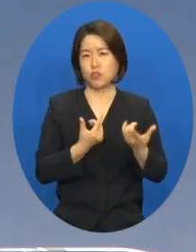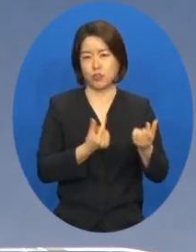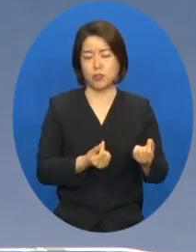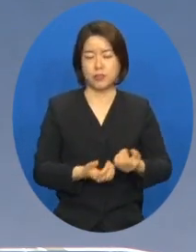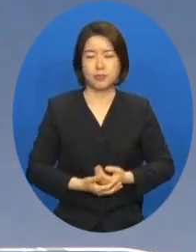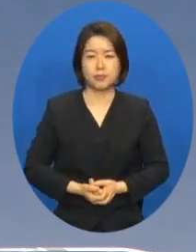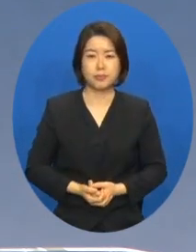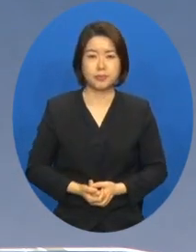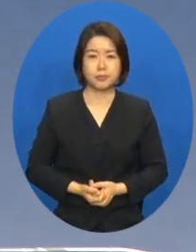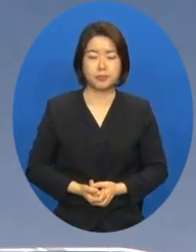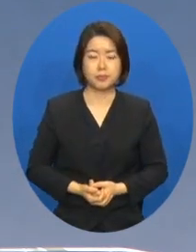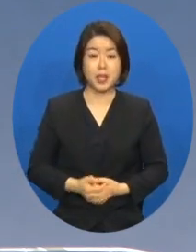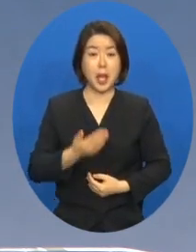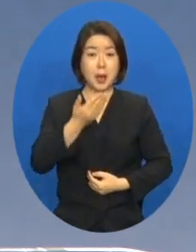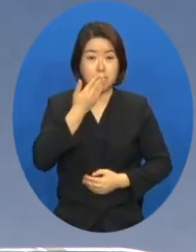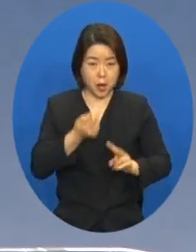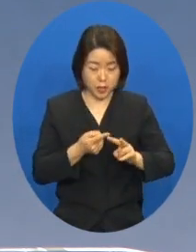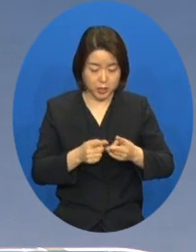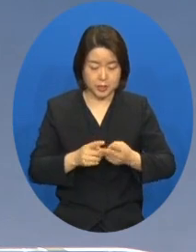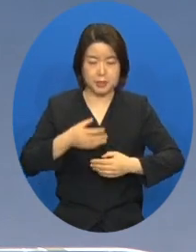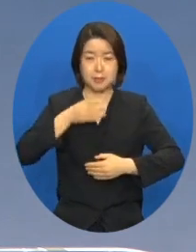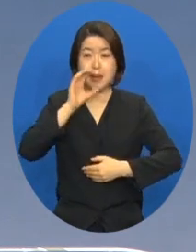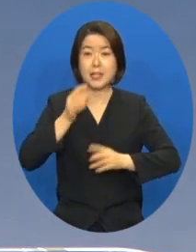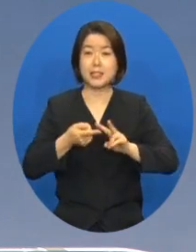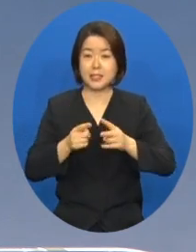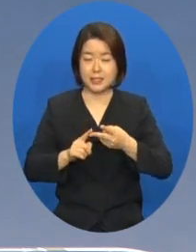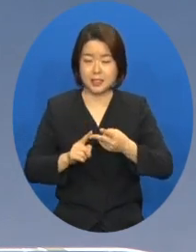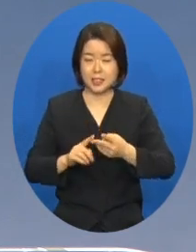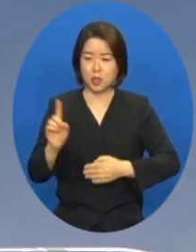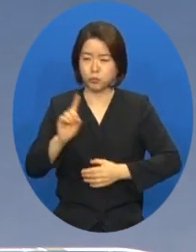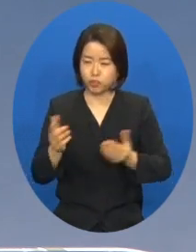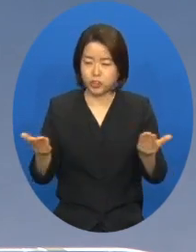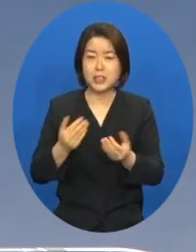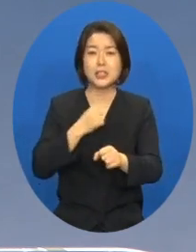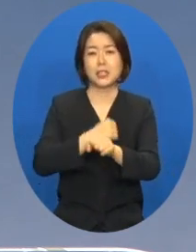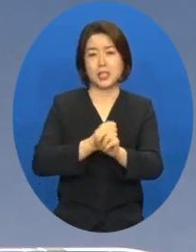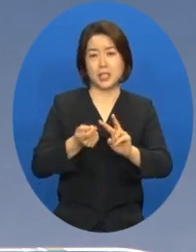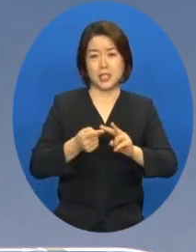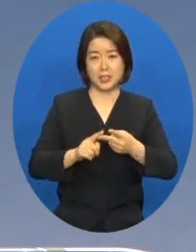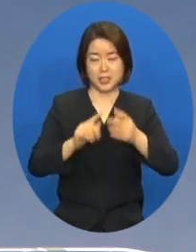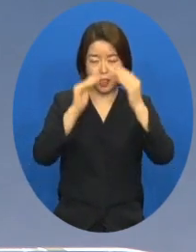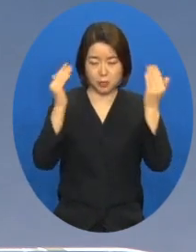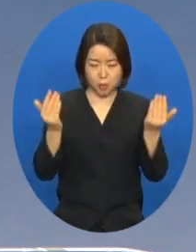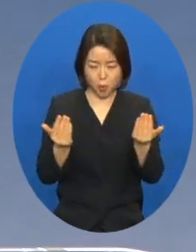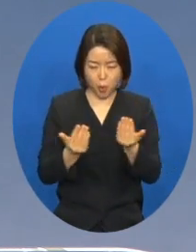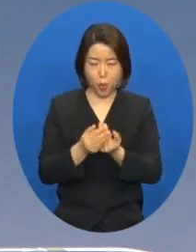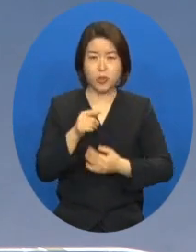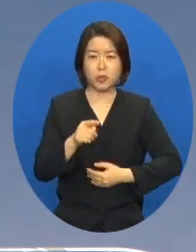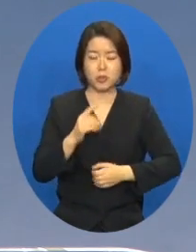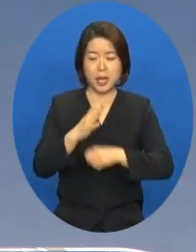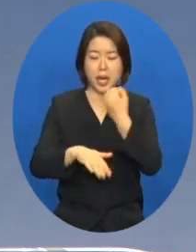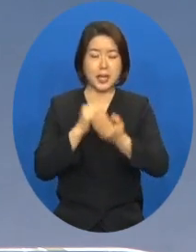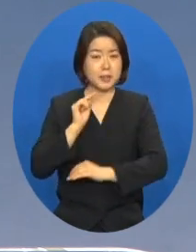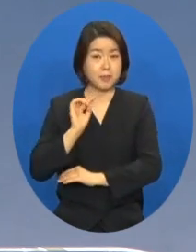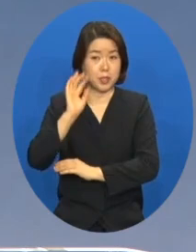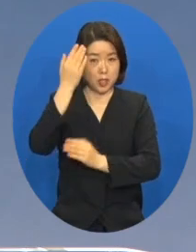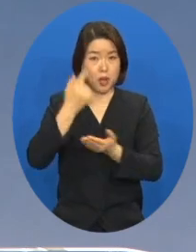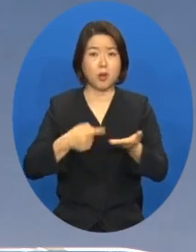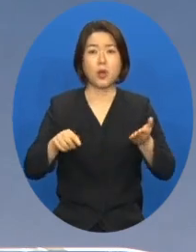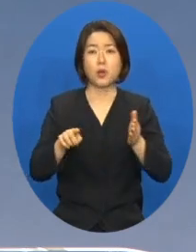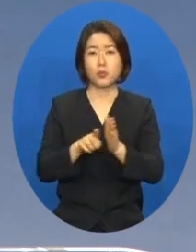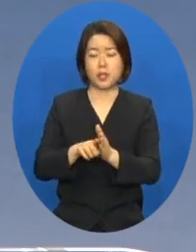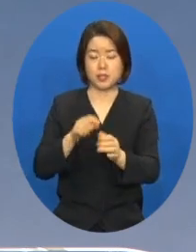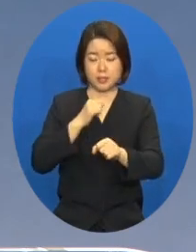것이었습니다. 먹든지 마시든지 무슨 일을 하든지 모든 것을 하나님의 영광을 위하여